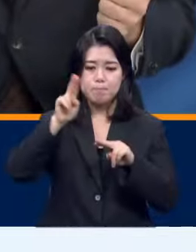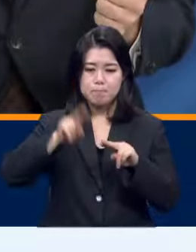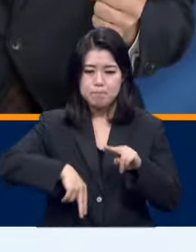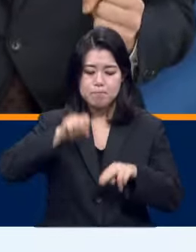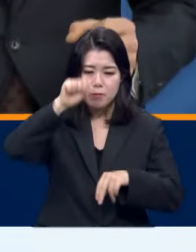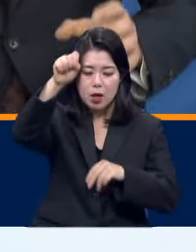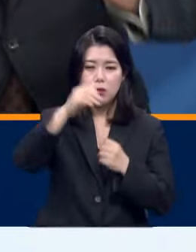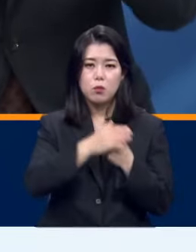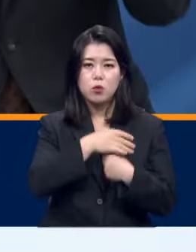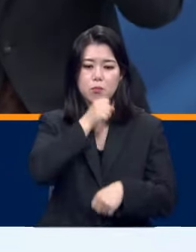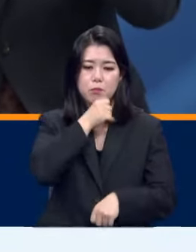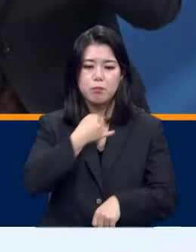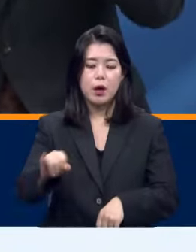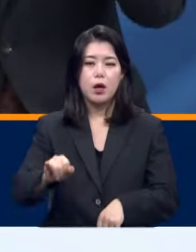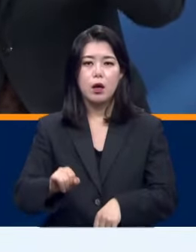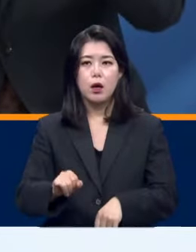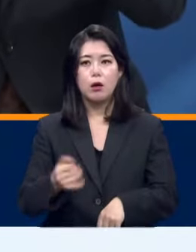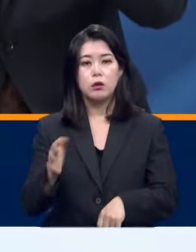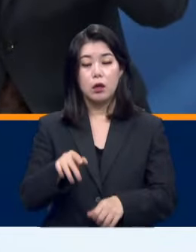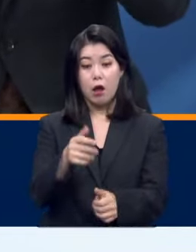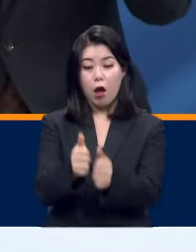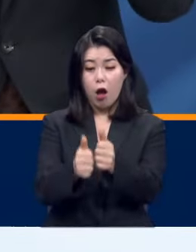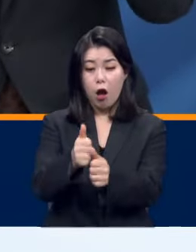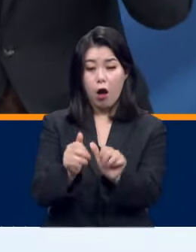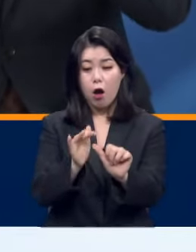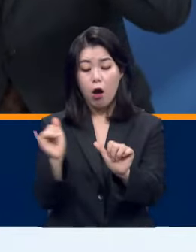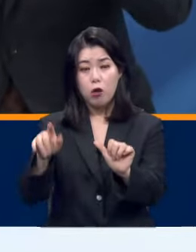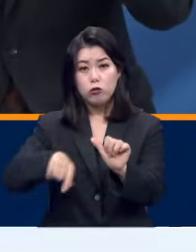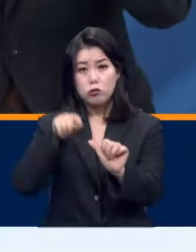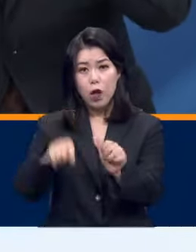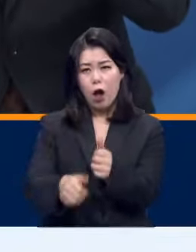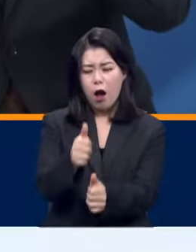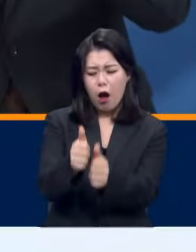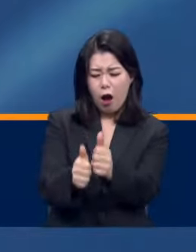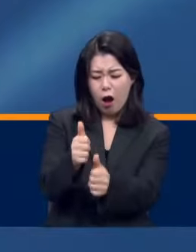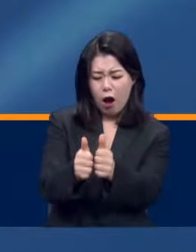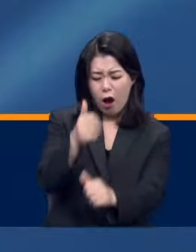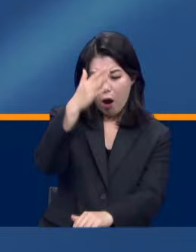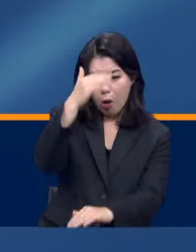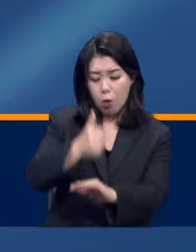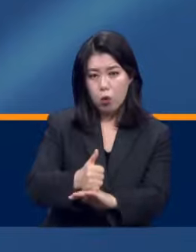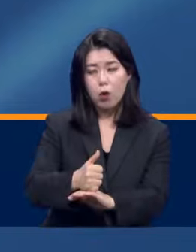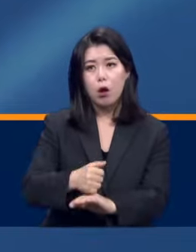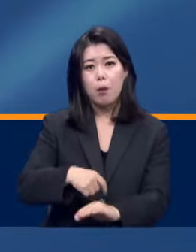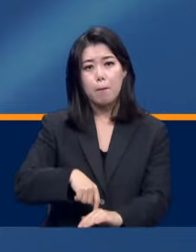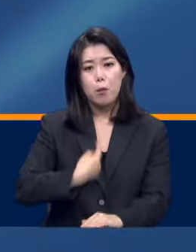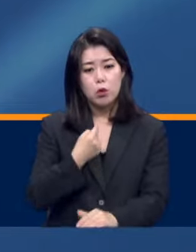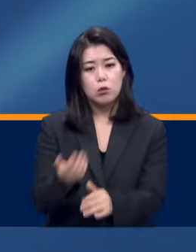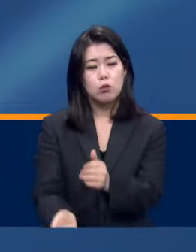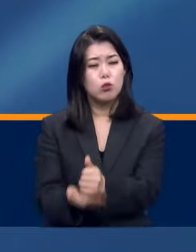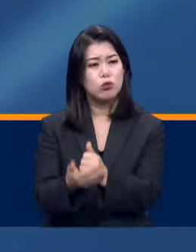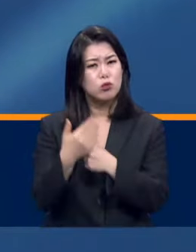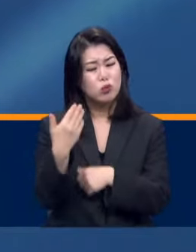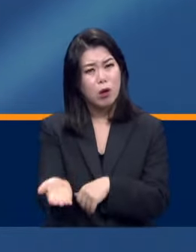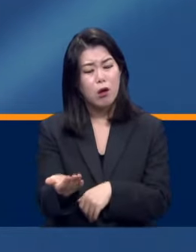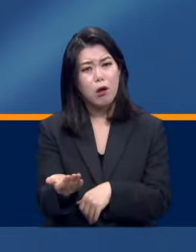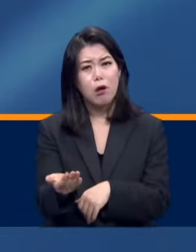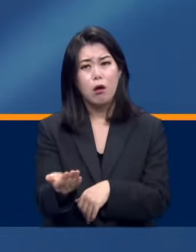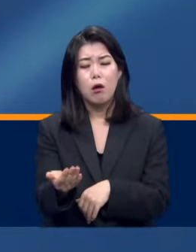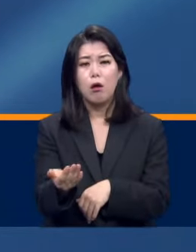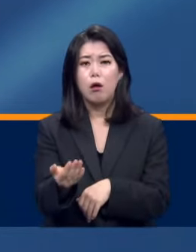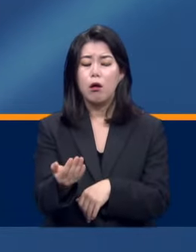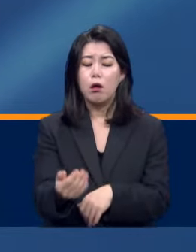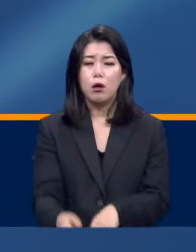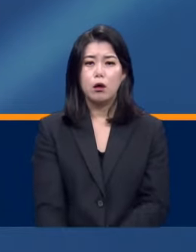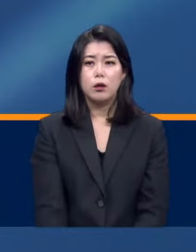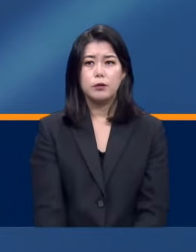출마했다고 해서 그러니까 정말이 다섯 명의 쟁쟁한 후보들이 피튀기게 경선 했었는데 본인이 공천을 줬다고 제 3자와 대화하고 있지